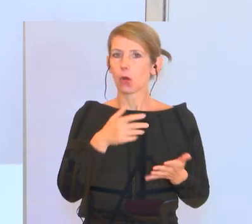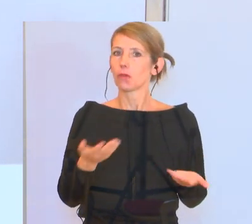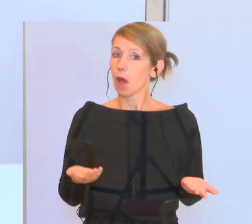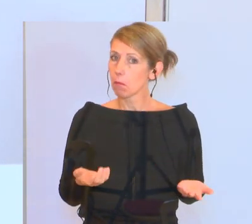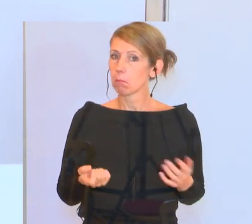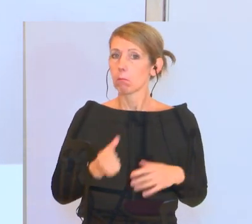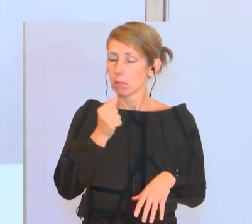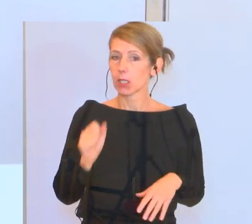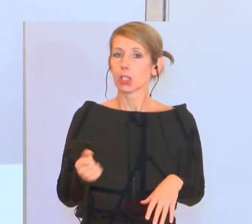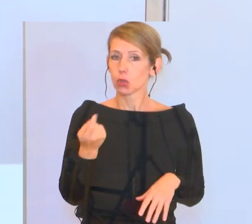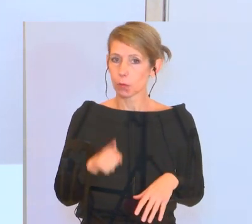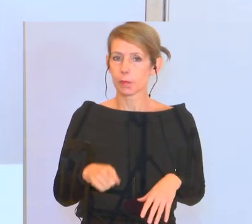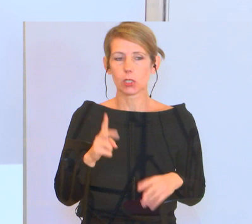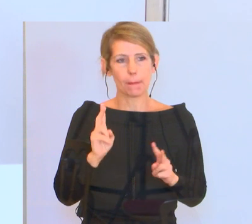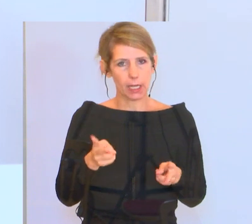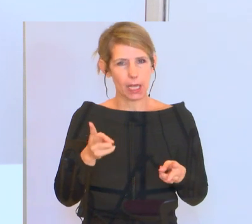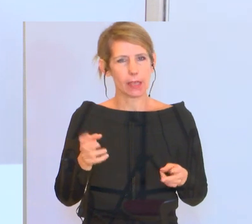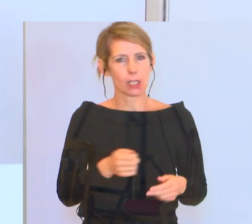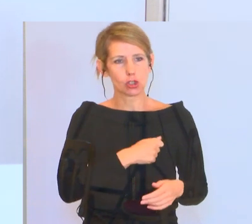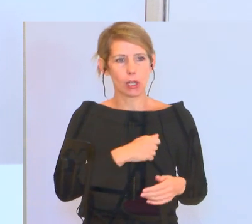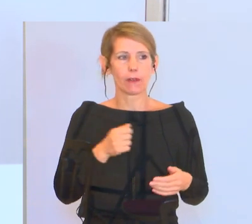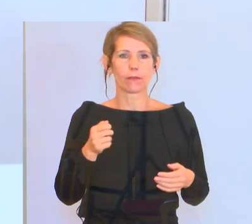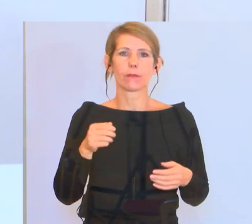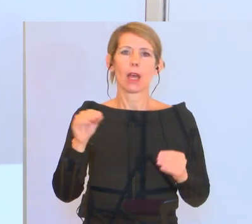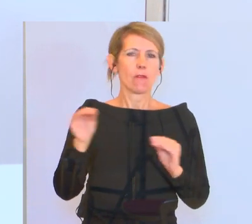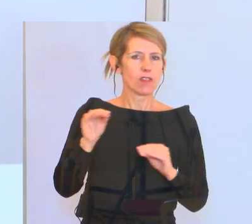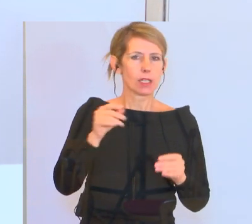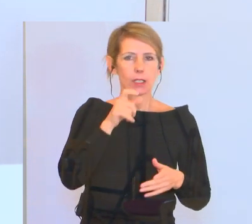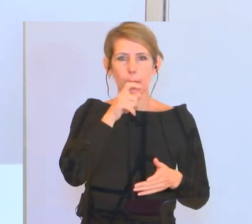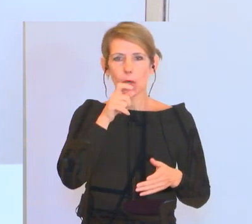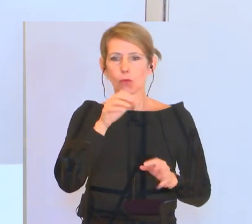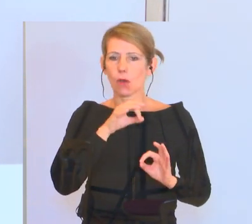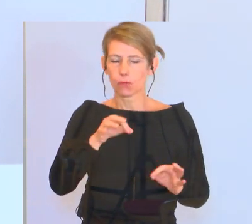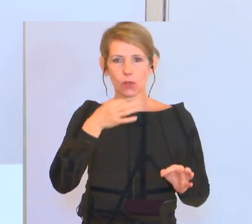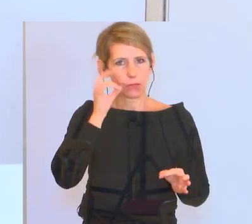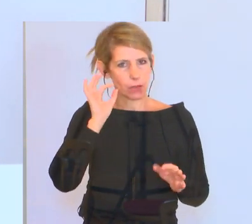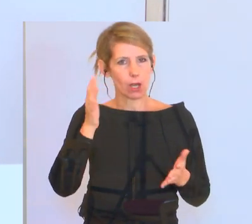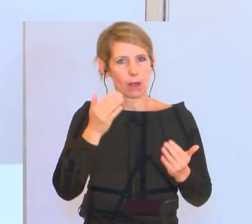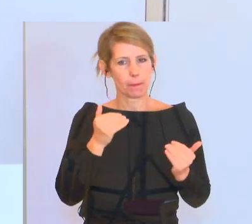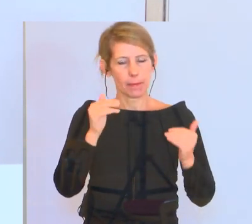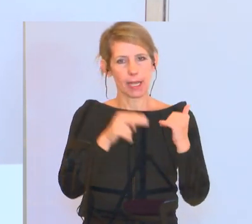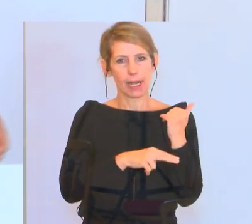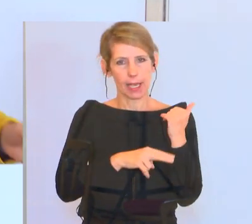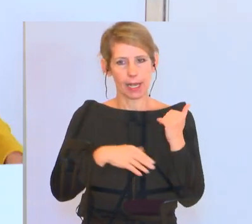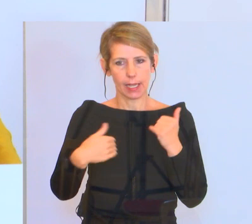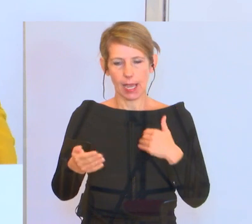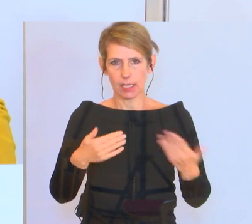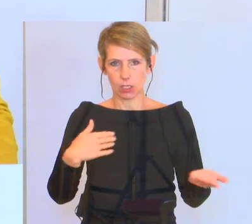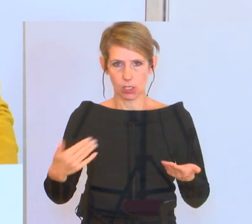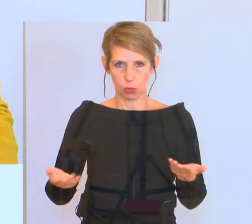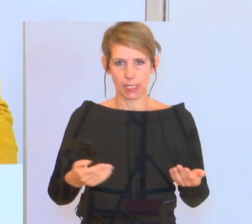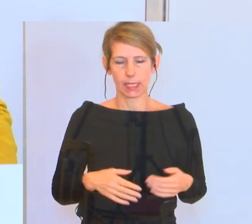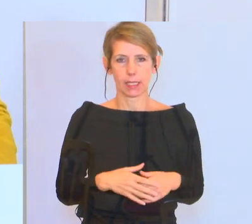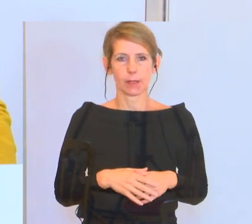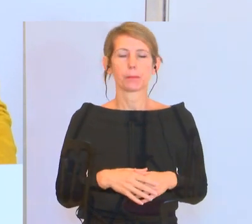wir die richtigen Lehrberufe schaffen können, und um auch hier das Potenzial in Österreich zu heben. Sehr geehrte Damen und